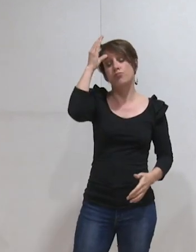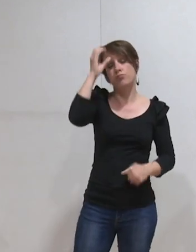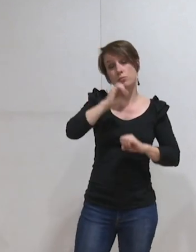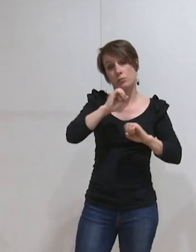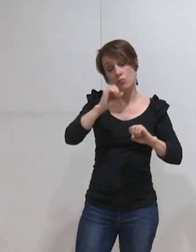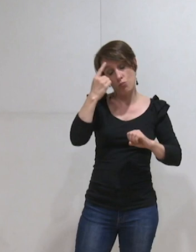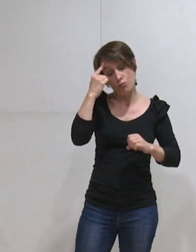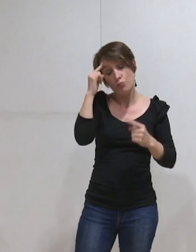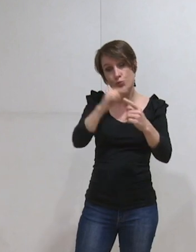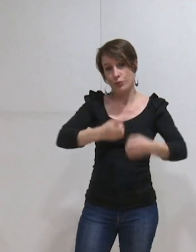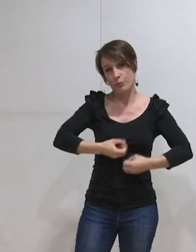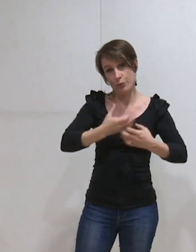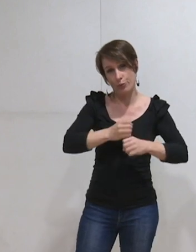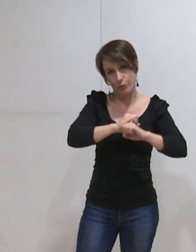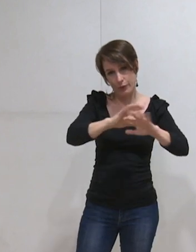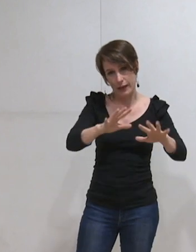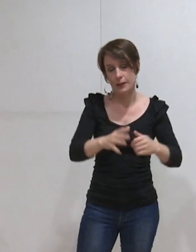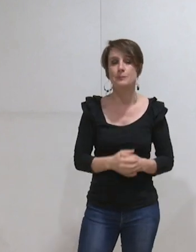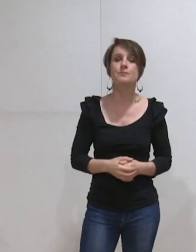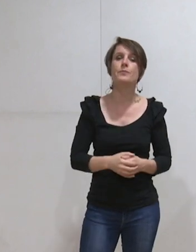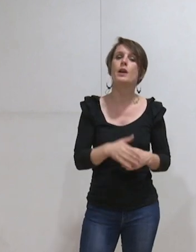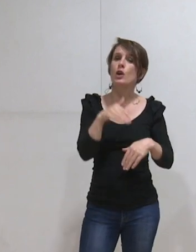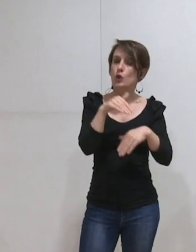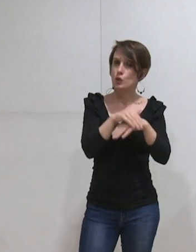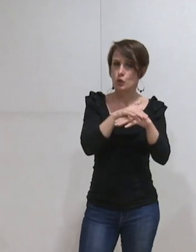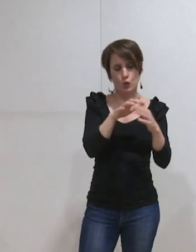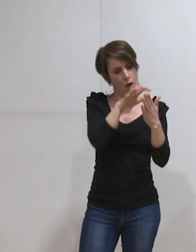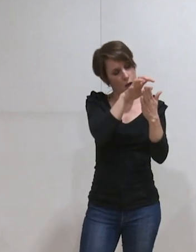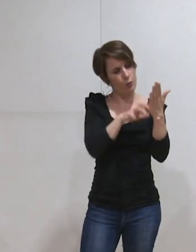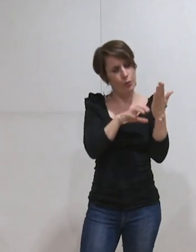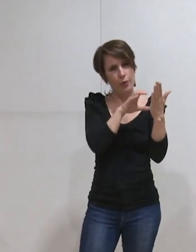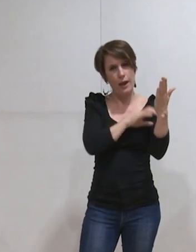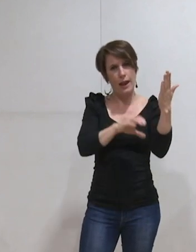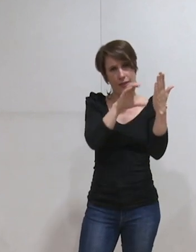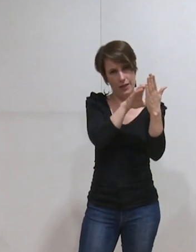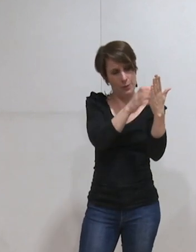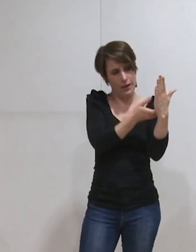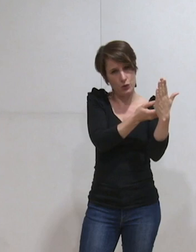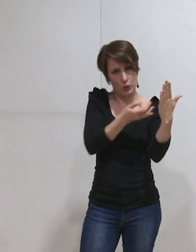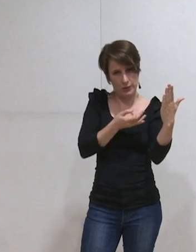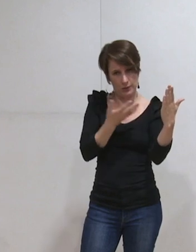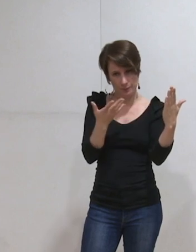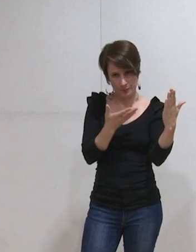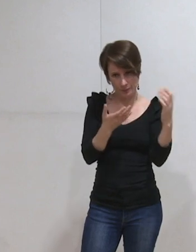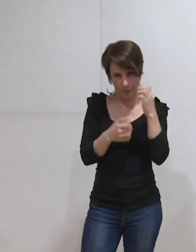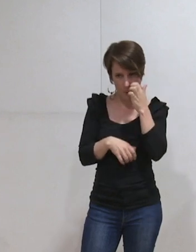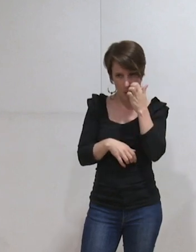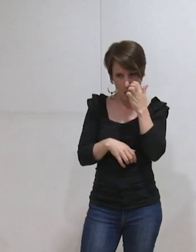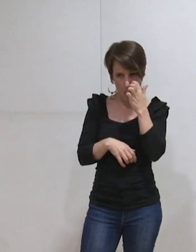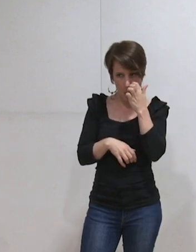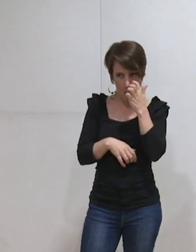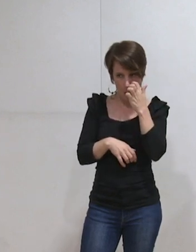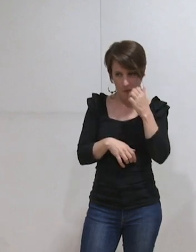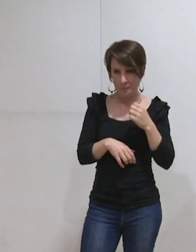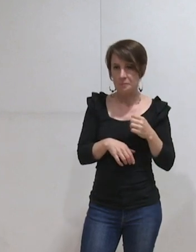sur ce que dit la délibération ce soir à partir du moment où il y a un changement de